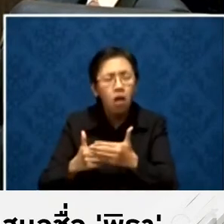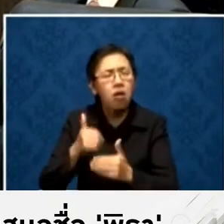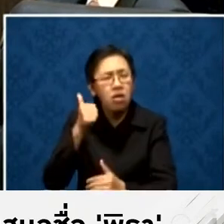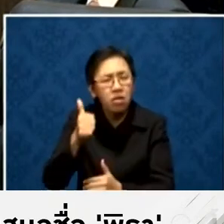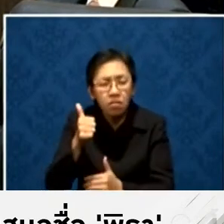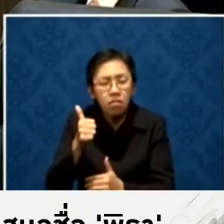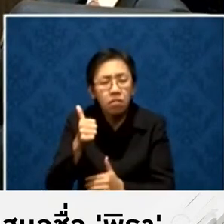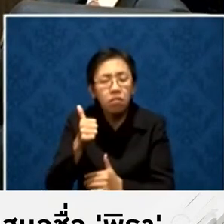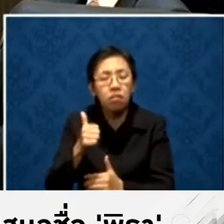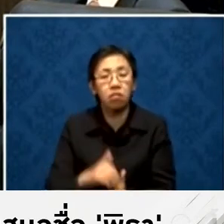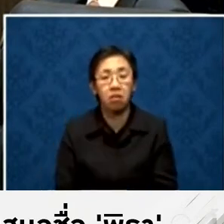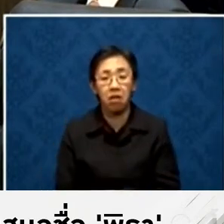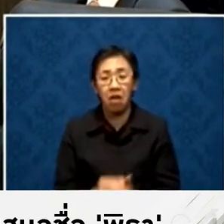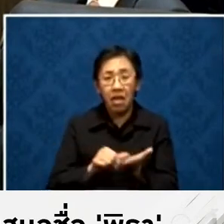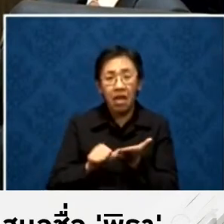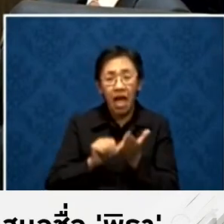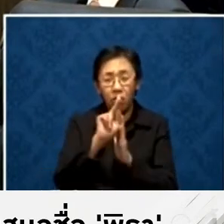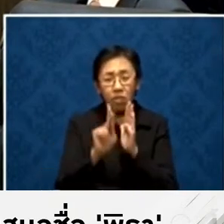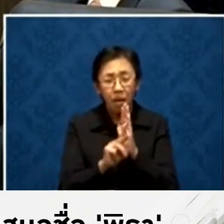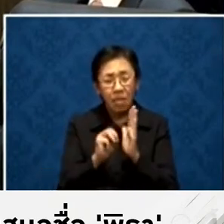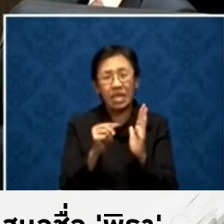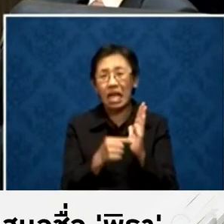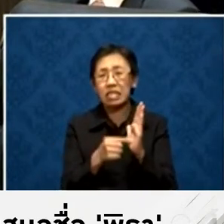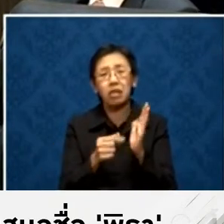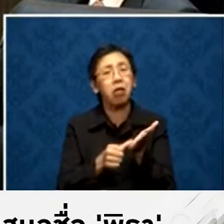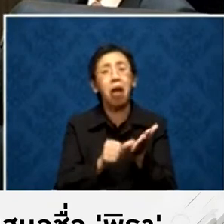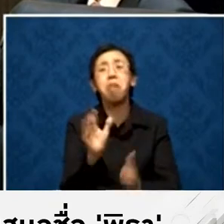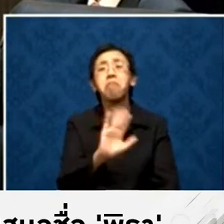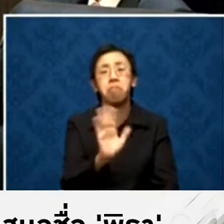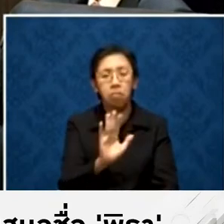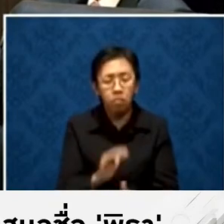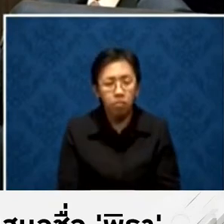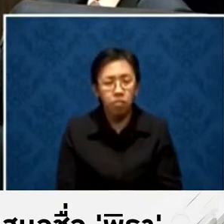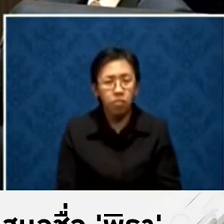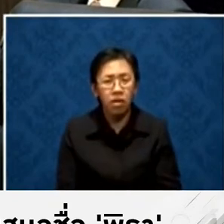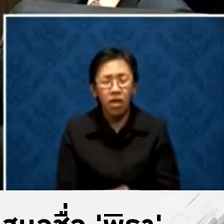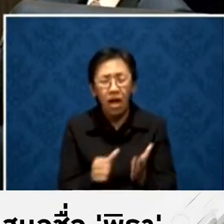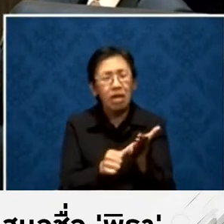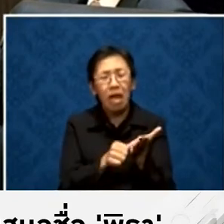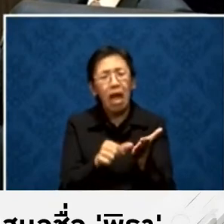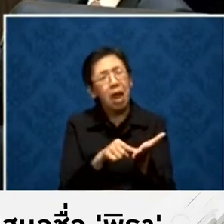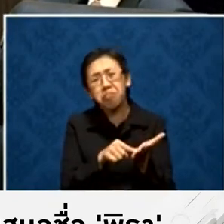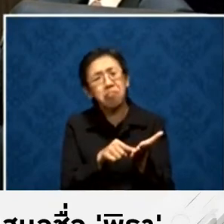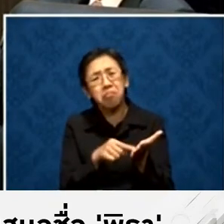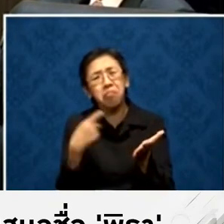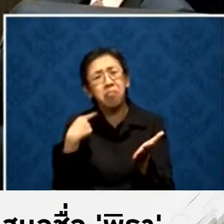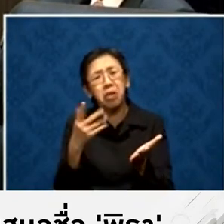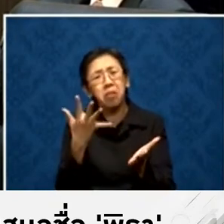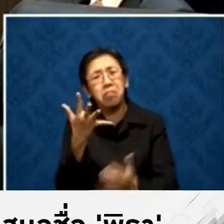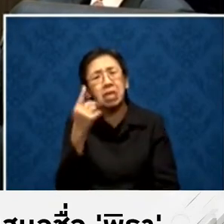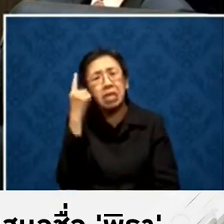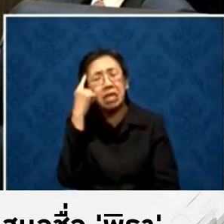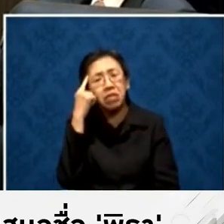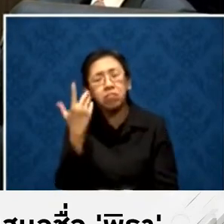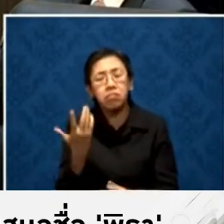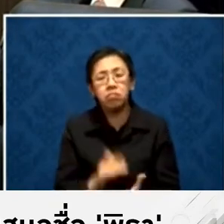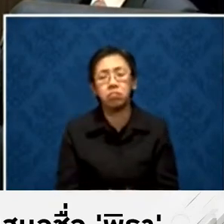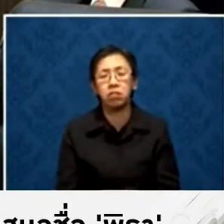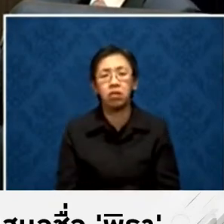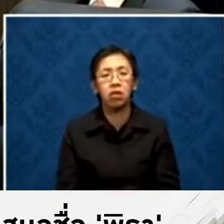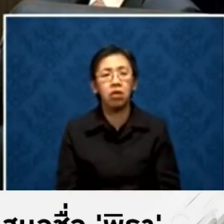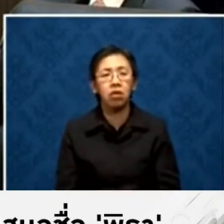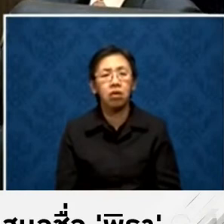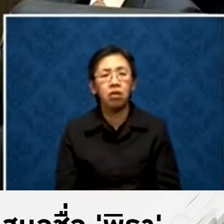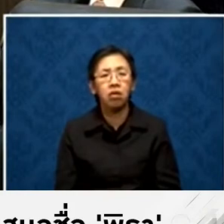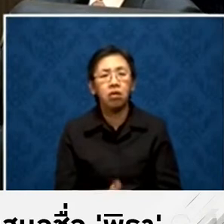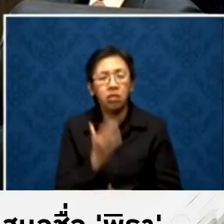าเขาสู้ไม่ได้หรอก ใช ่ถ้าโชว์กันแบบนี้นะเขาไม่คือคนมันโตขึ้นเรื่อยๆอ่ะคนมันมีเหตุผลมากขึ้น ใช่ ส่วน